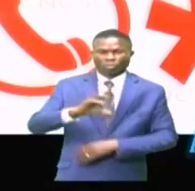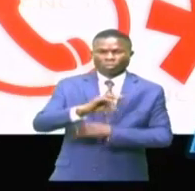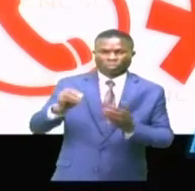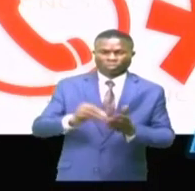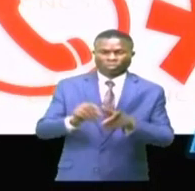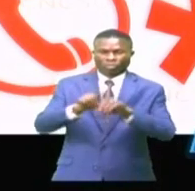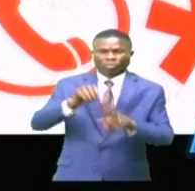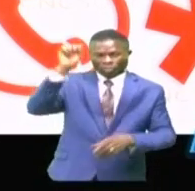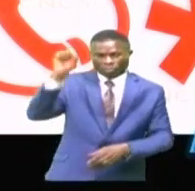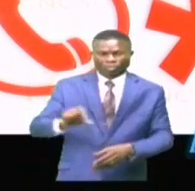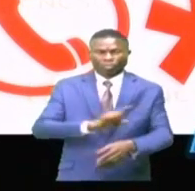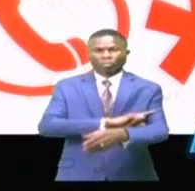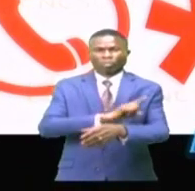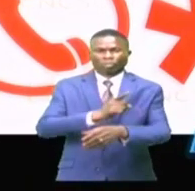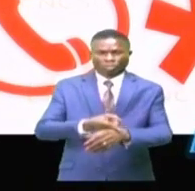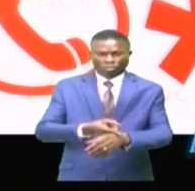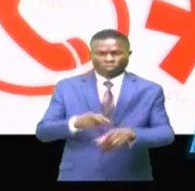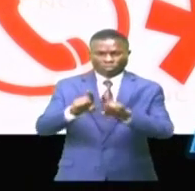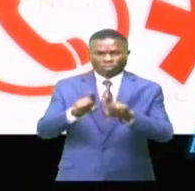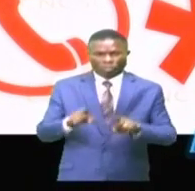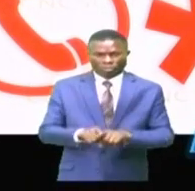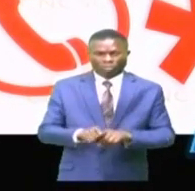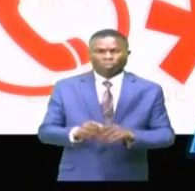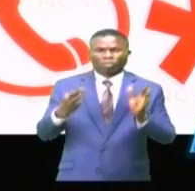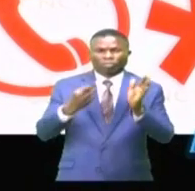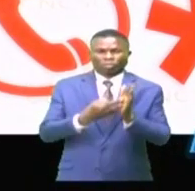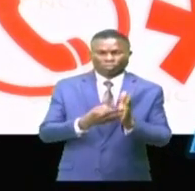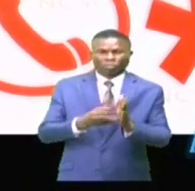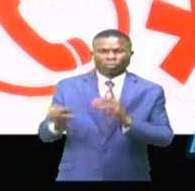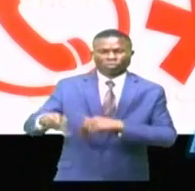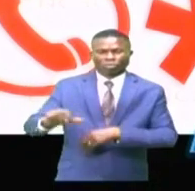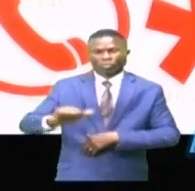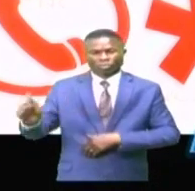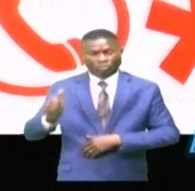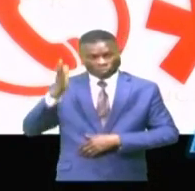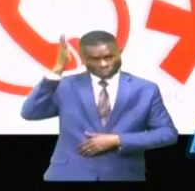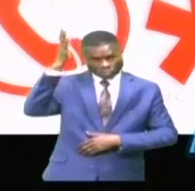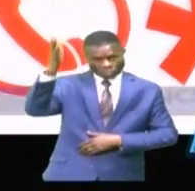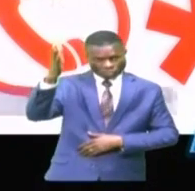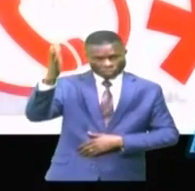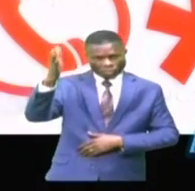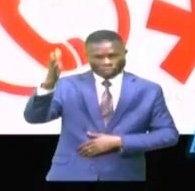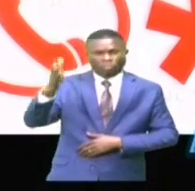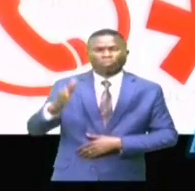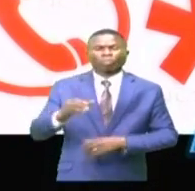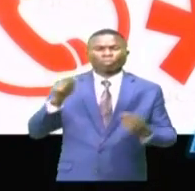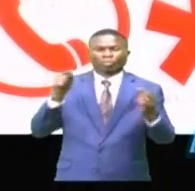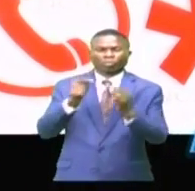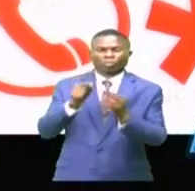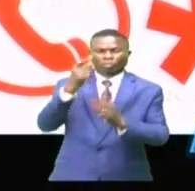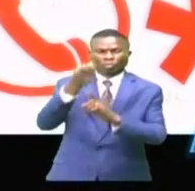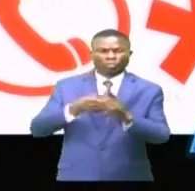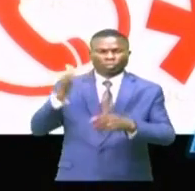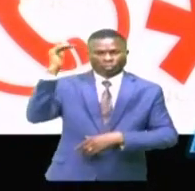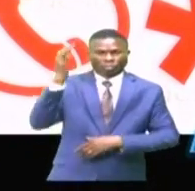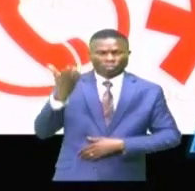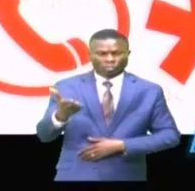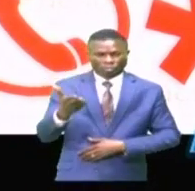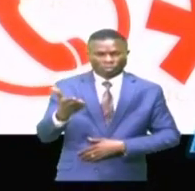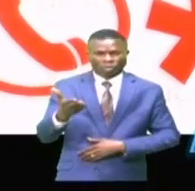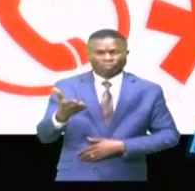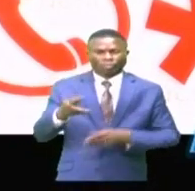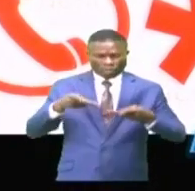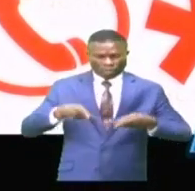et du Sud qui vous ainsi qu'à 8 autres provinces du pays d'ici la fin de cette année cela